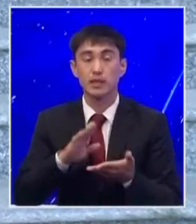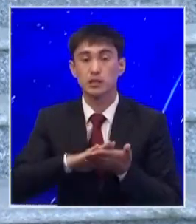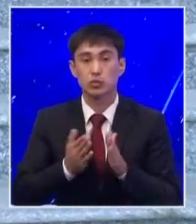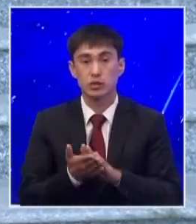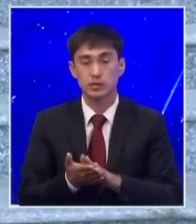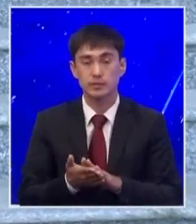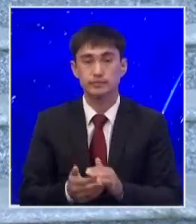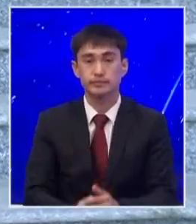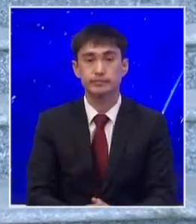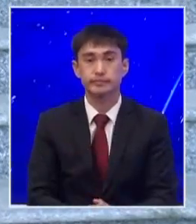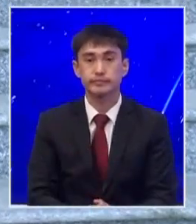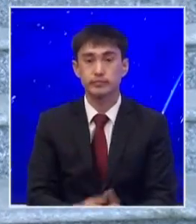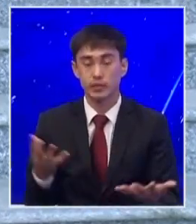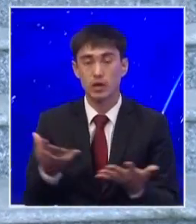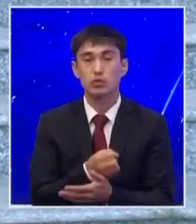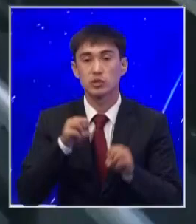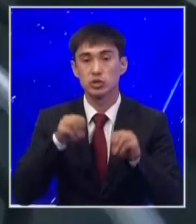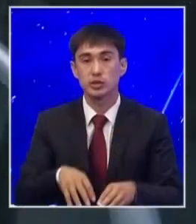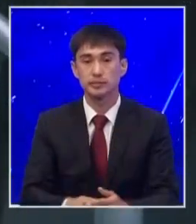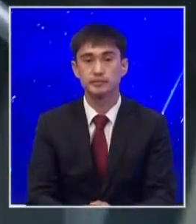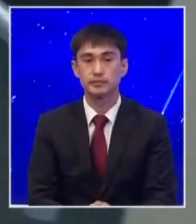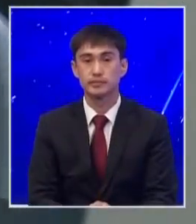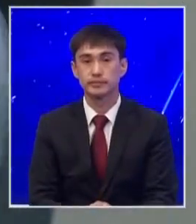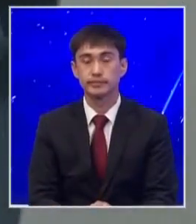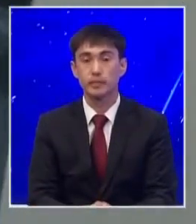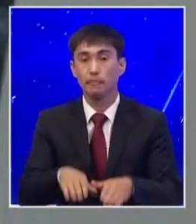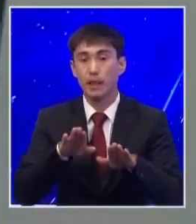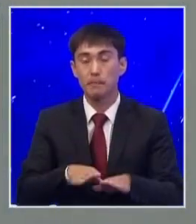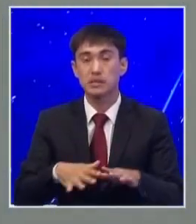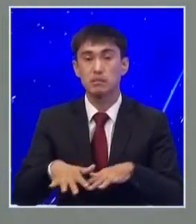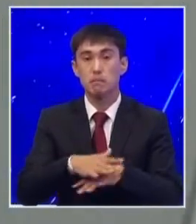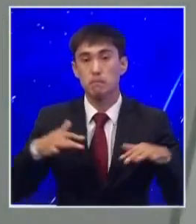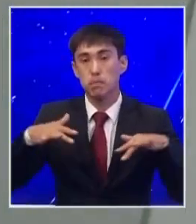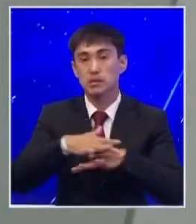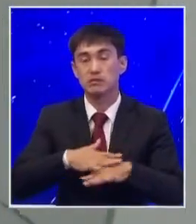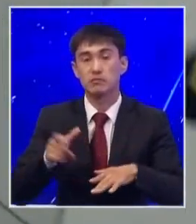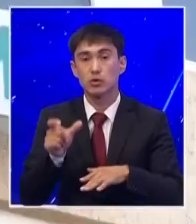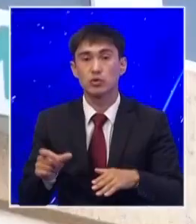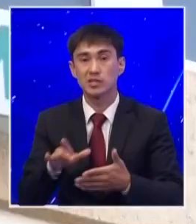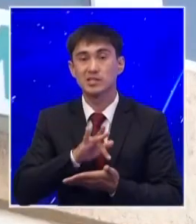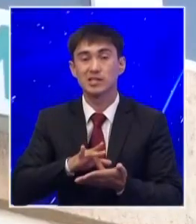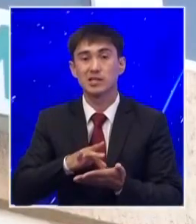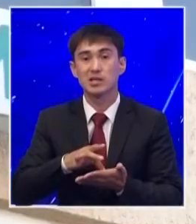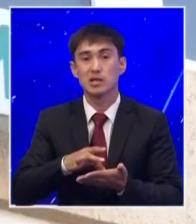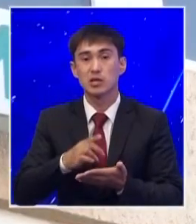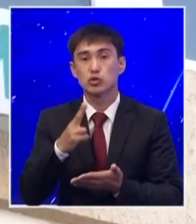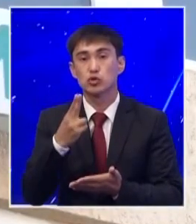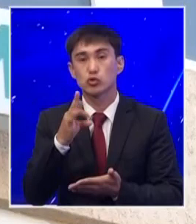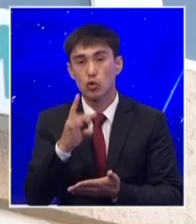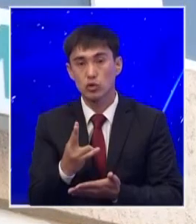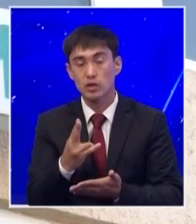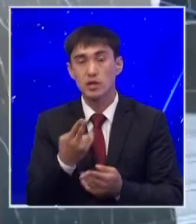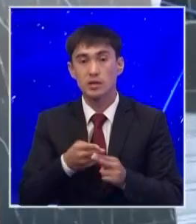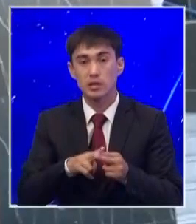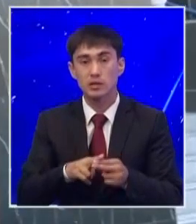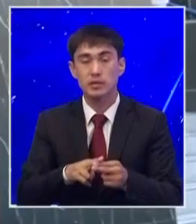ситуация найдет свое решение. Одно из мест массового пребывания людей – центр обслуживания населения. Несмотря